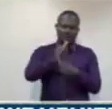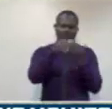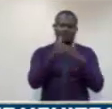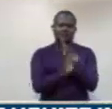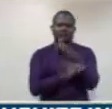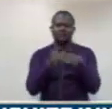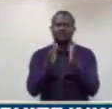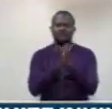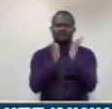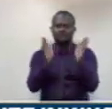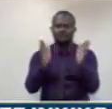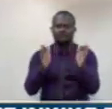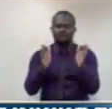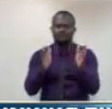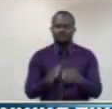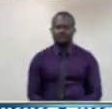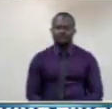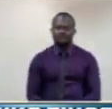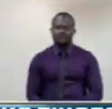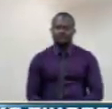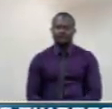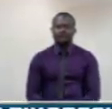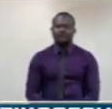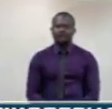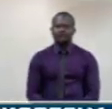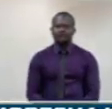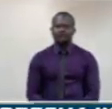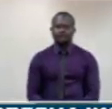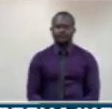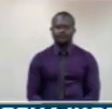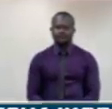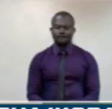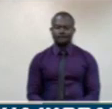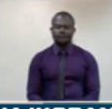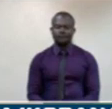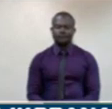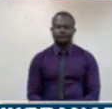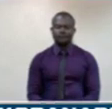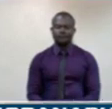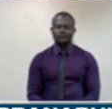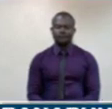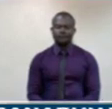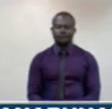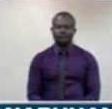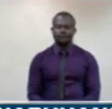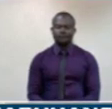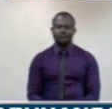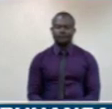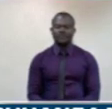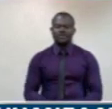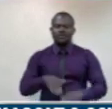n'igihugu muri rusange. Ni inkuru ya Valence niyo nkuru mu ijwi rya Olivier Tuyishimire mu karere ka Gatsibo.